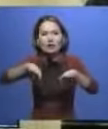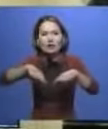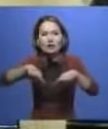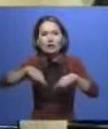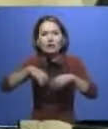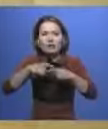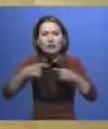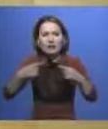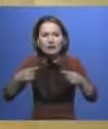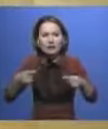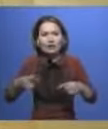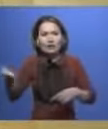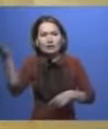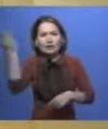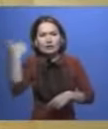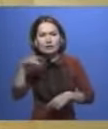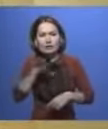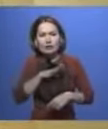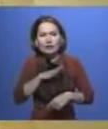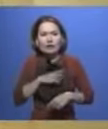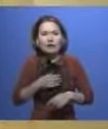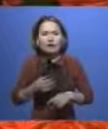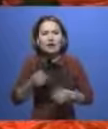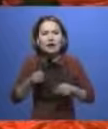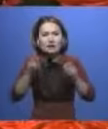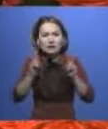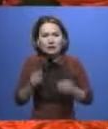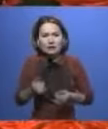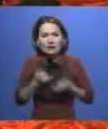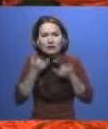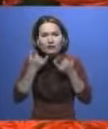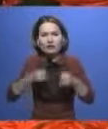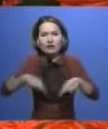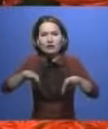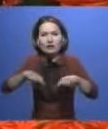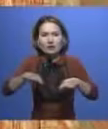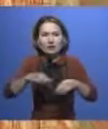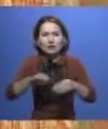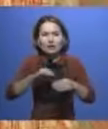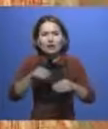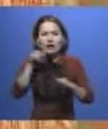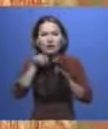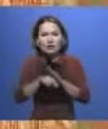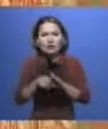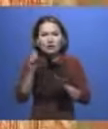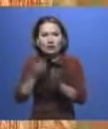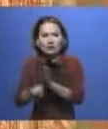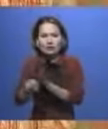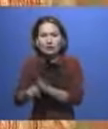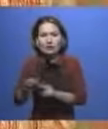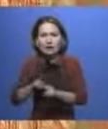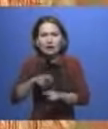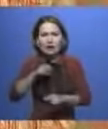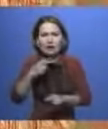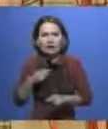туралы шешім шығарылған. 1937 жоқтау еске алу аймағы арт жобасының мақсаты репрессияның зардабын ұмытпай алаш қайраткерлерін